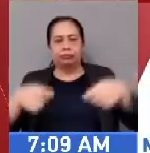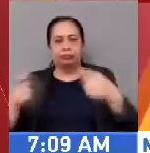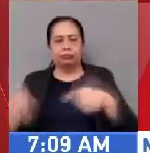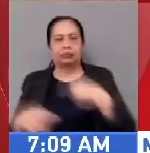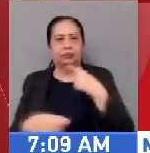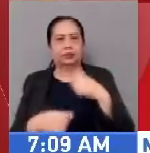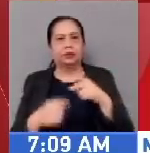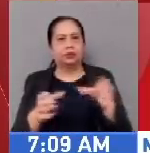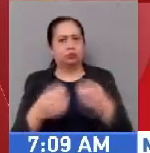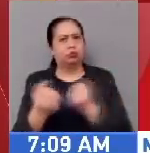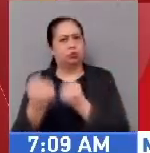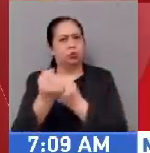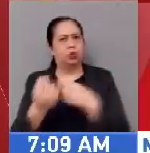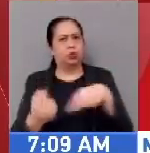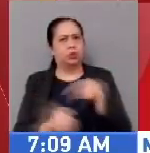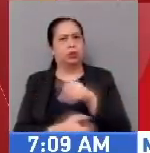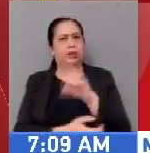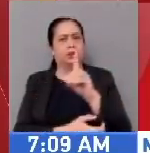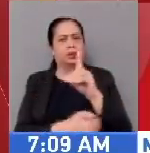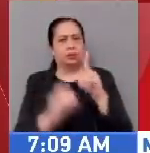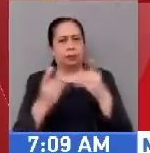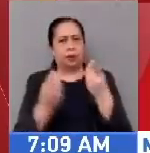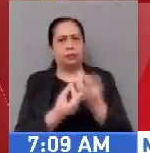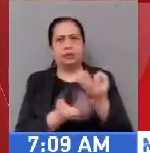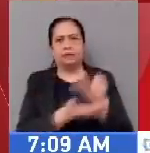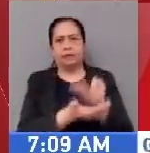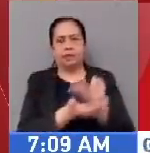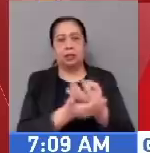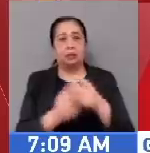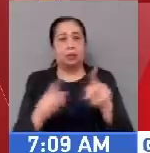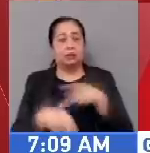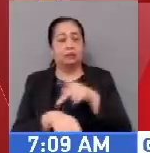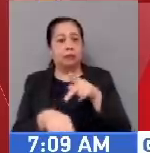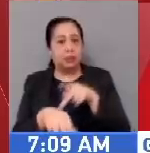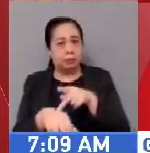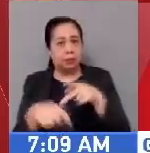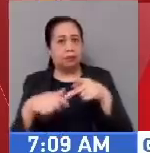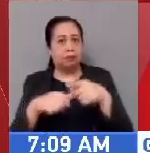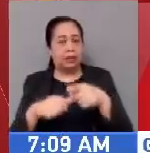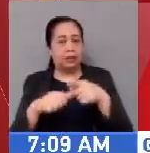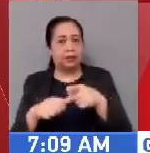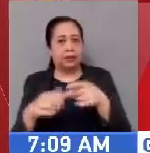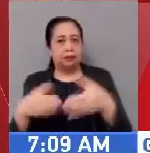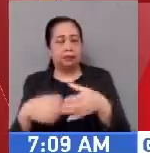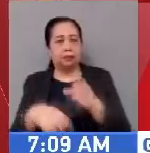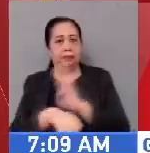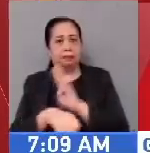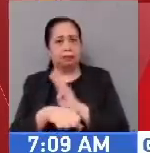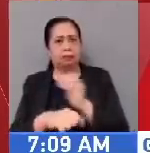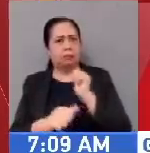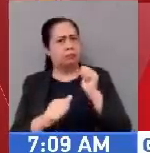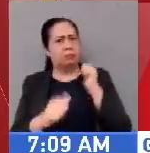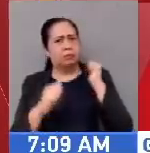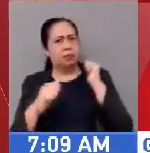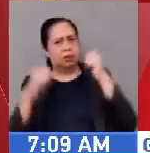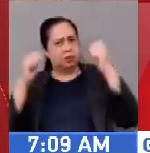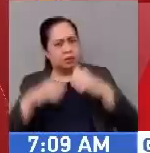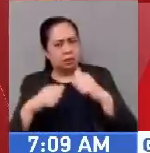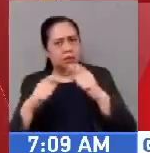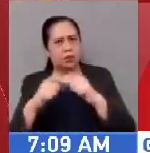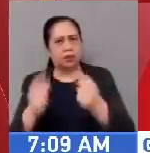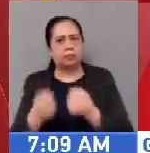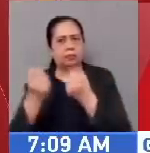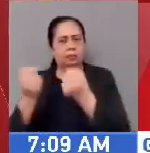rito ang Department of Finance. Pero ang Philippine Plastic Industry Association tutol sa panukala. Posible raw magkaroon